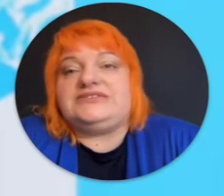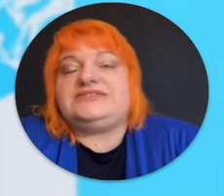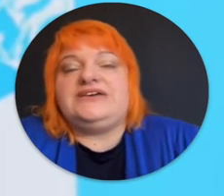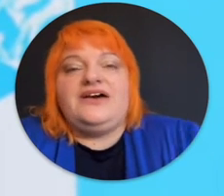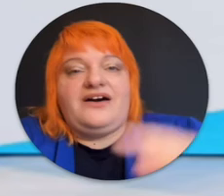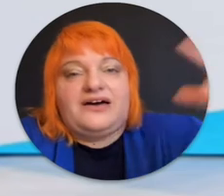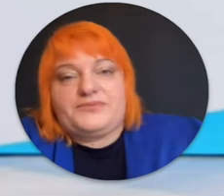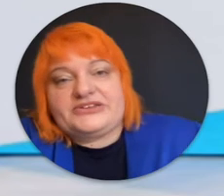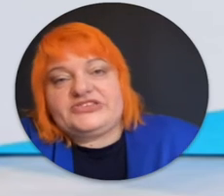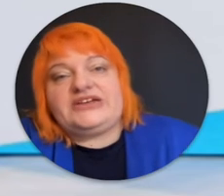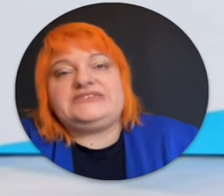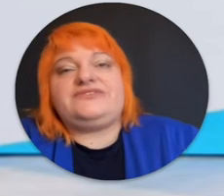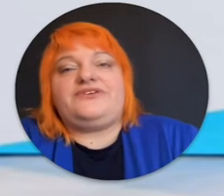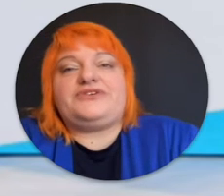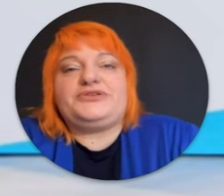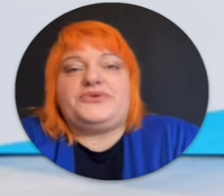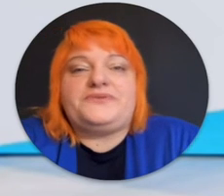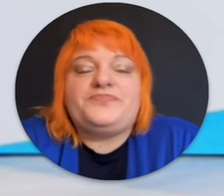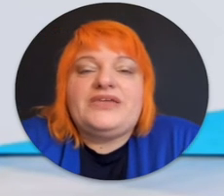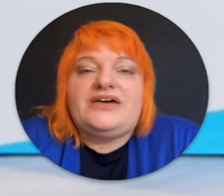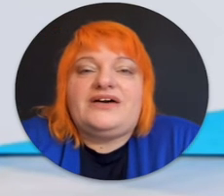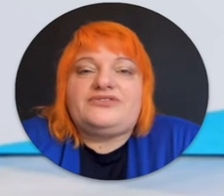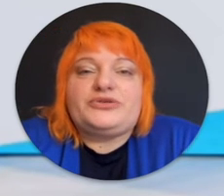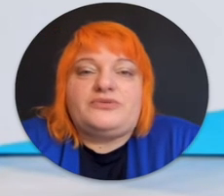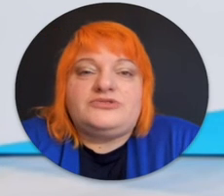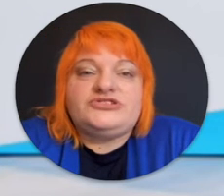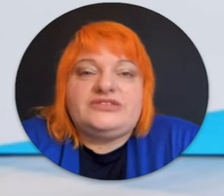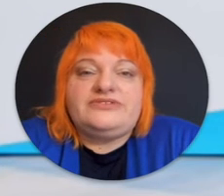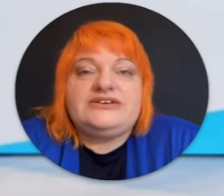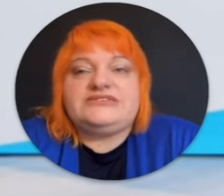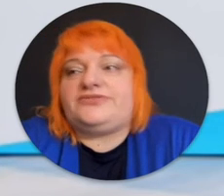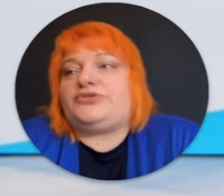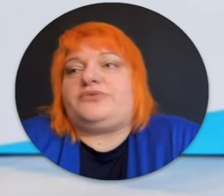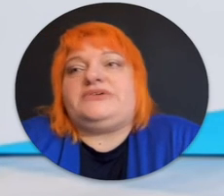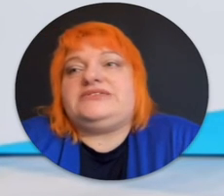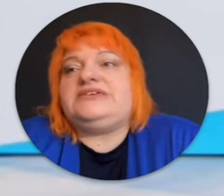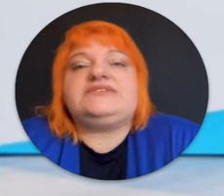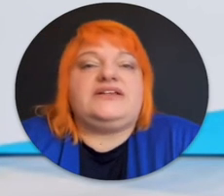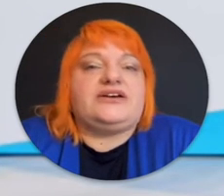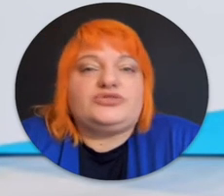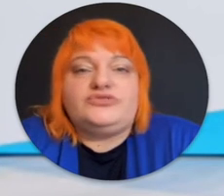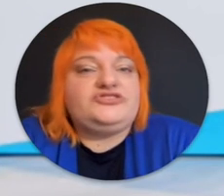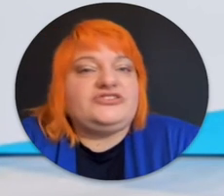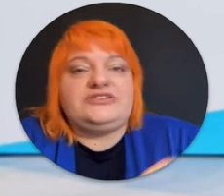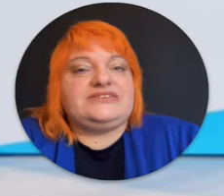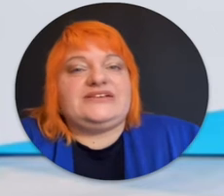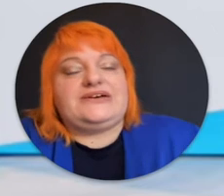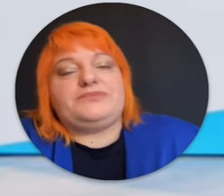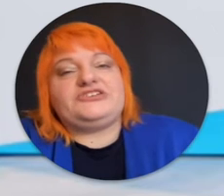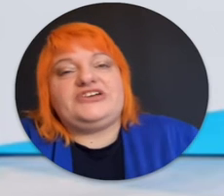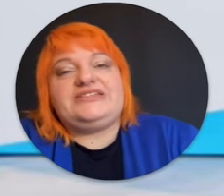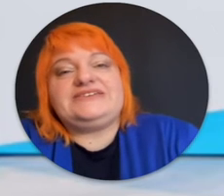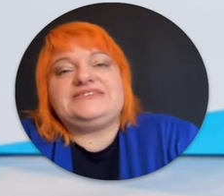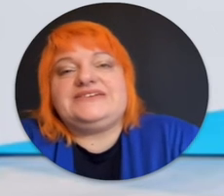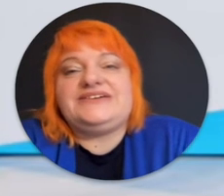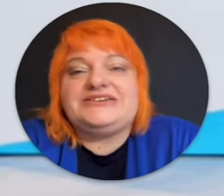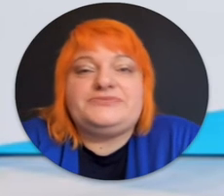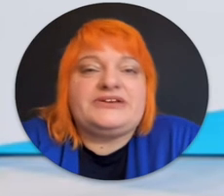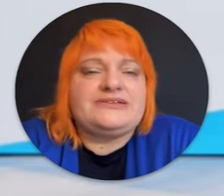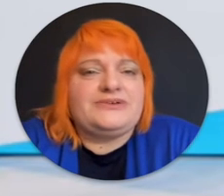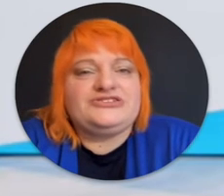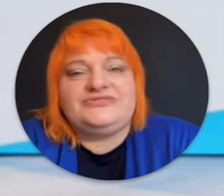где есть пространство, в котором можно двигаться, в котором есть несколько точек, несколько площадок